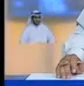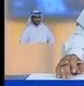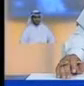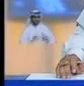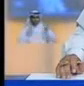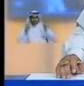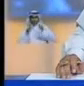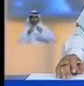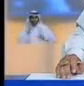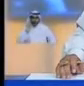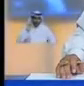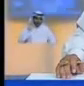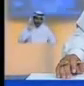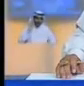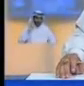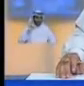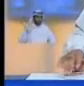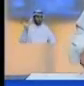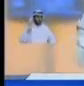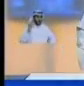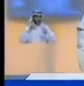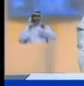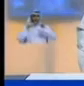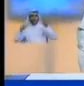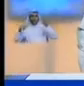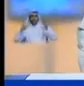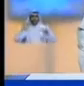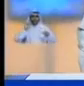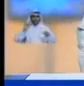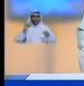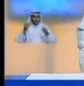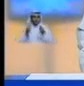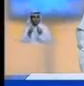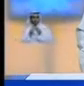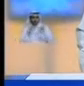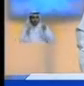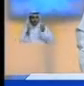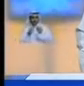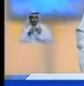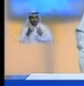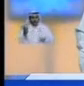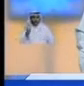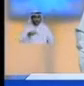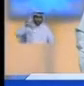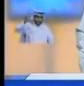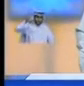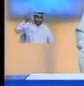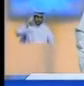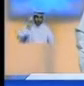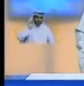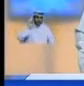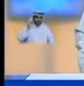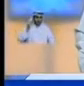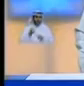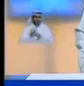عقد أمناء وأعضاء مجالس الشورى والنواب بدول مجلس التعاون لدول الخليج العربي الاجتماع الثامن للجنة